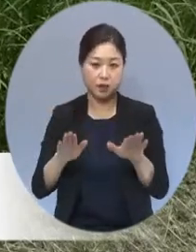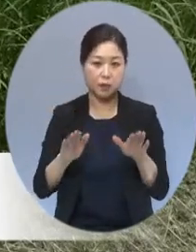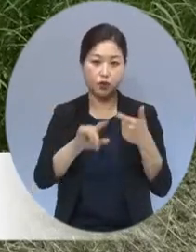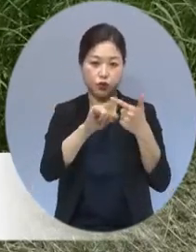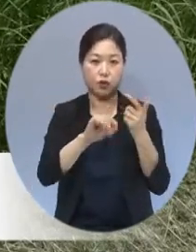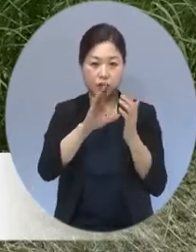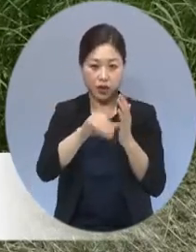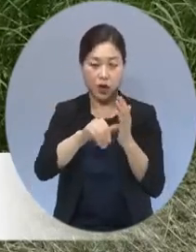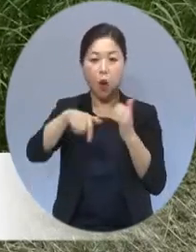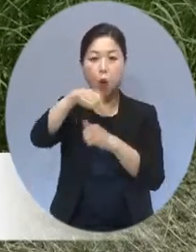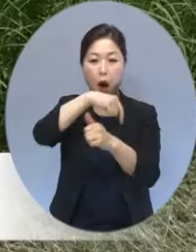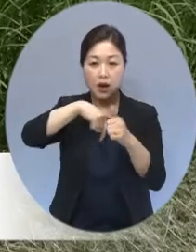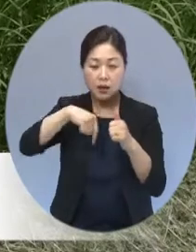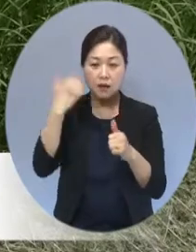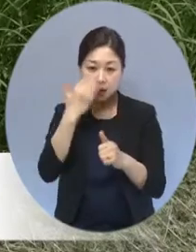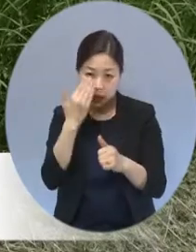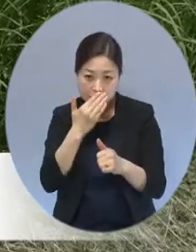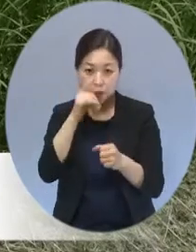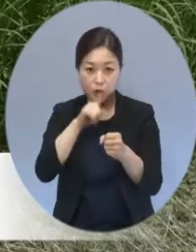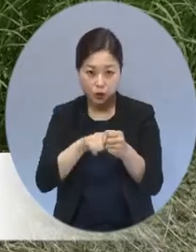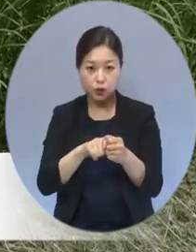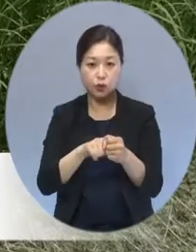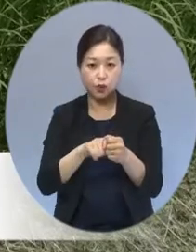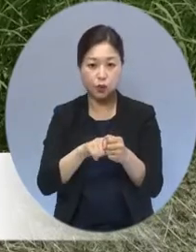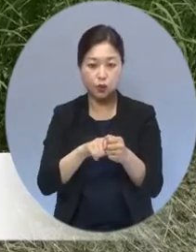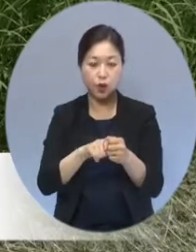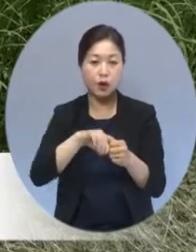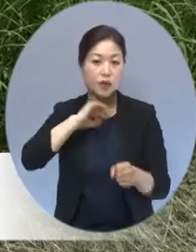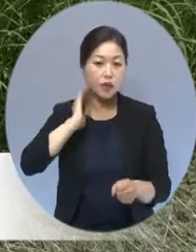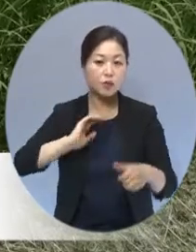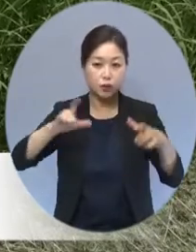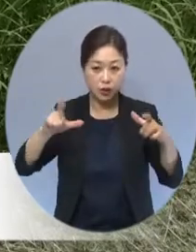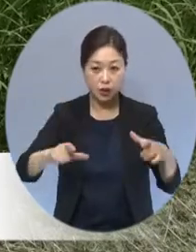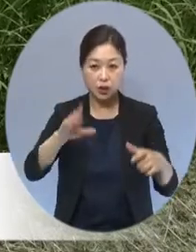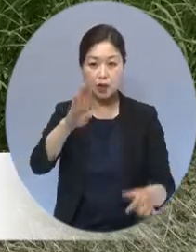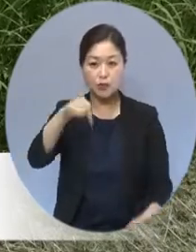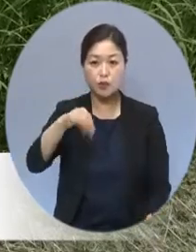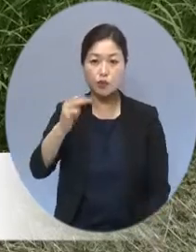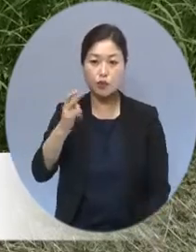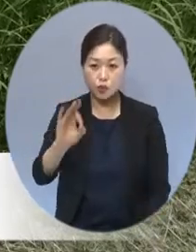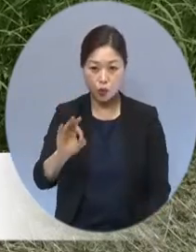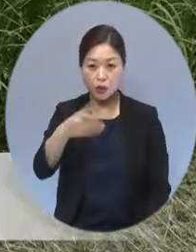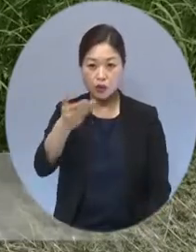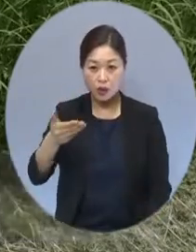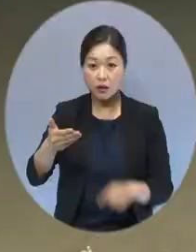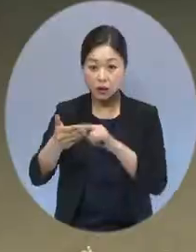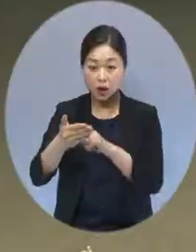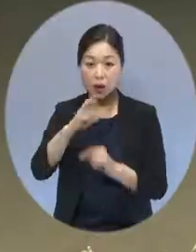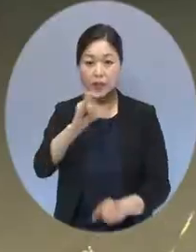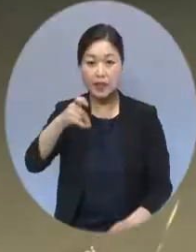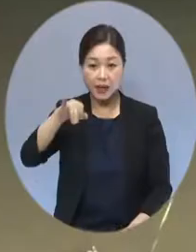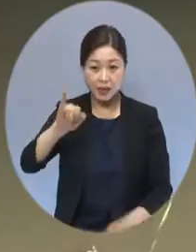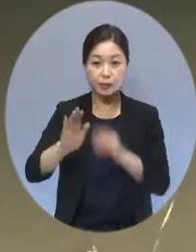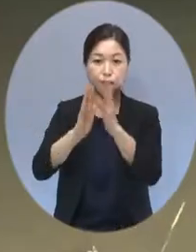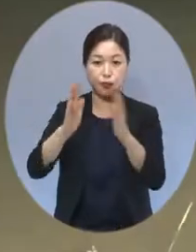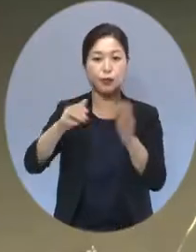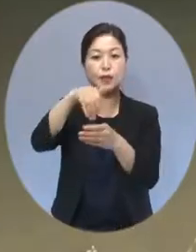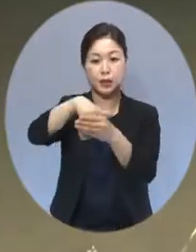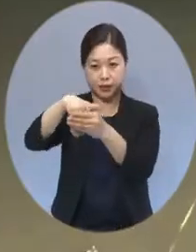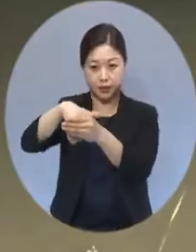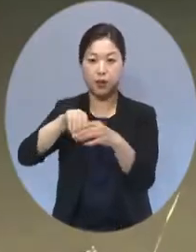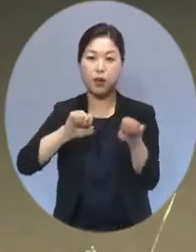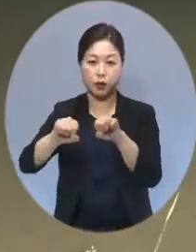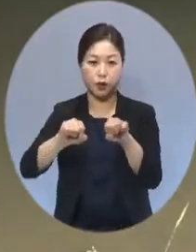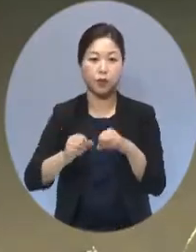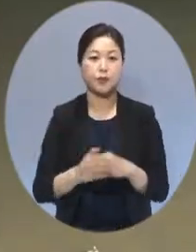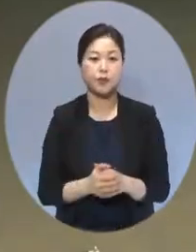정화 활동의 일환으로 저희 의정부 내에 있는 부용천에 미나리를 심는 봉사를 하게 되었습니다. 오늘은